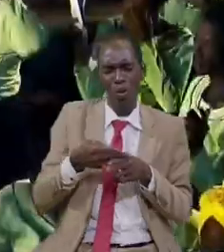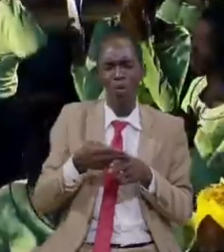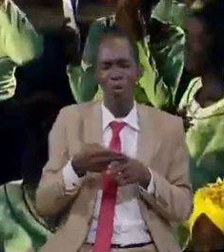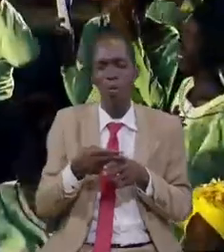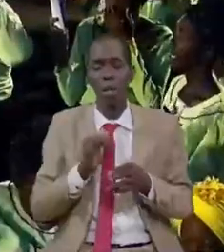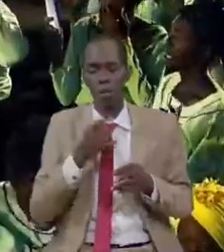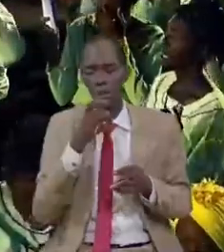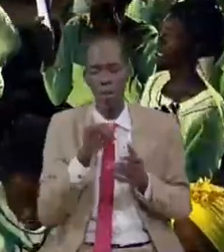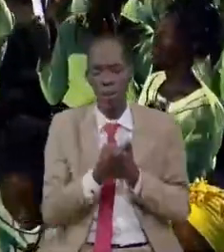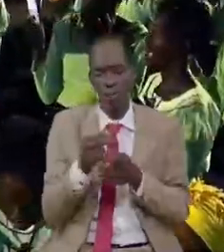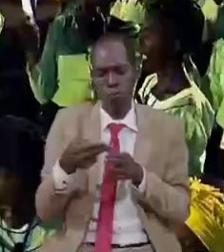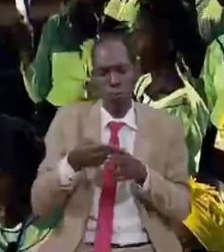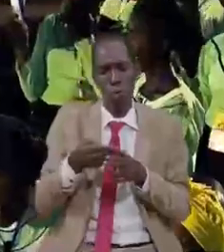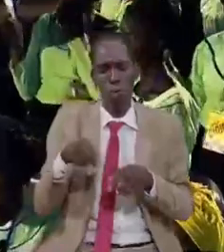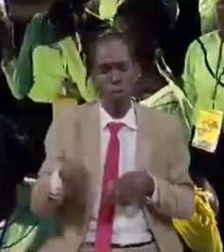de Jésus.